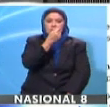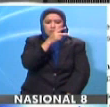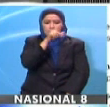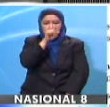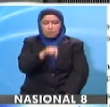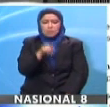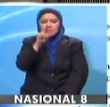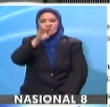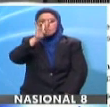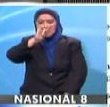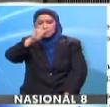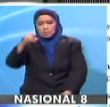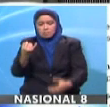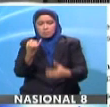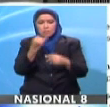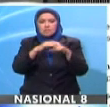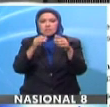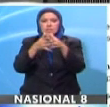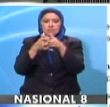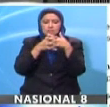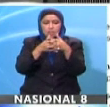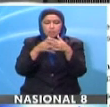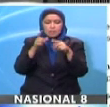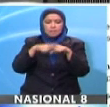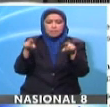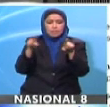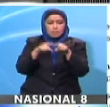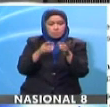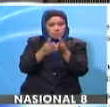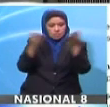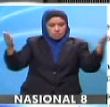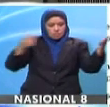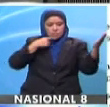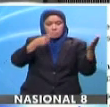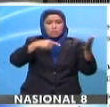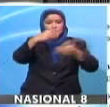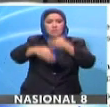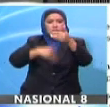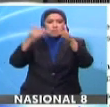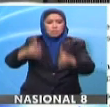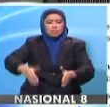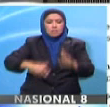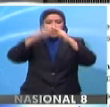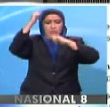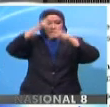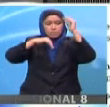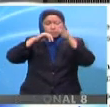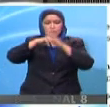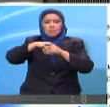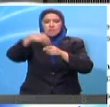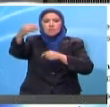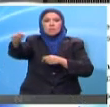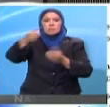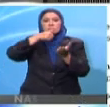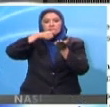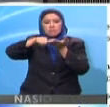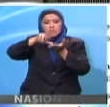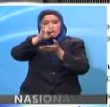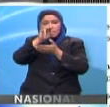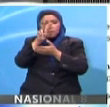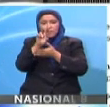5 juta ama turut didedahkan Akhbar berkenaan pemaju bangunan itu telah mengeluarkan invois palsu yang